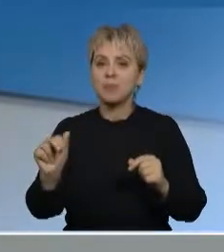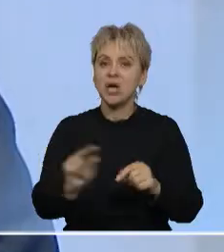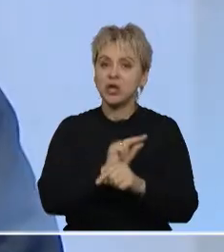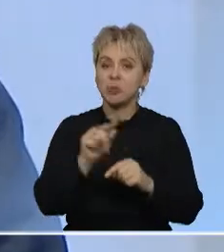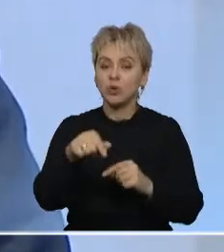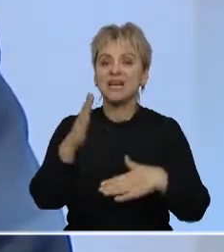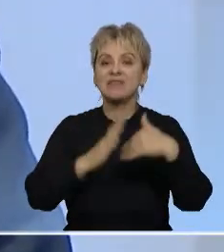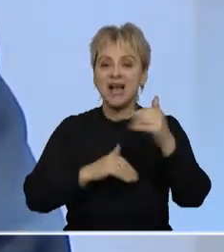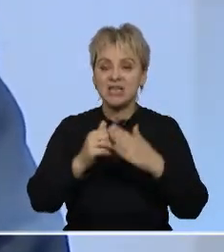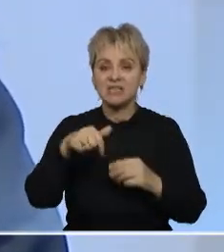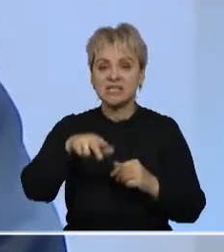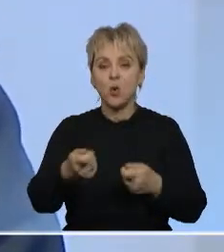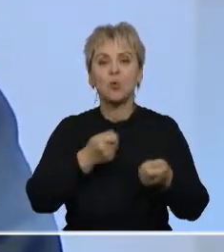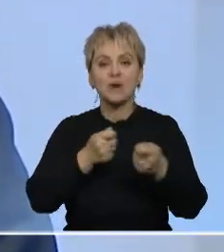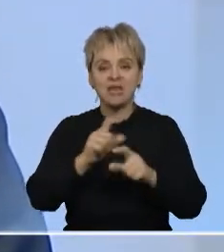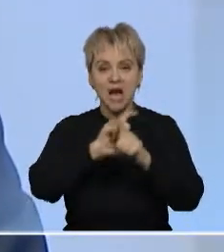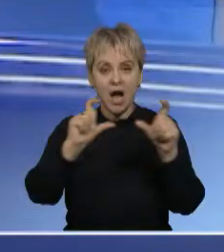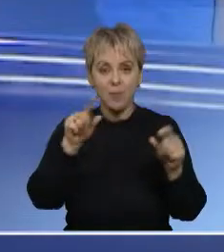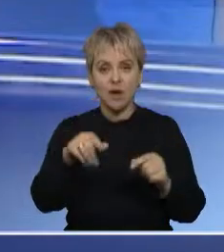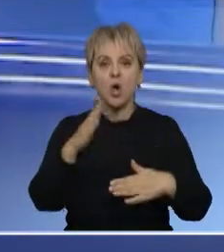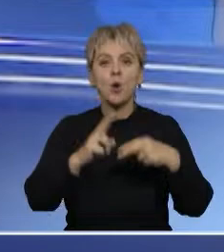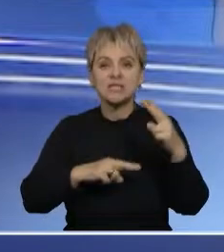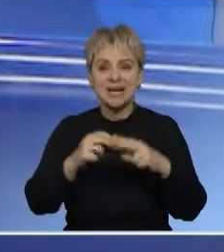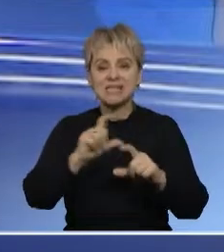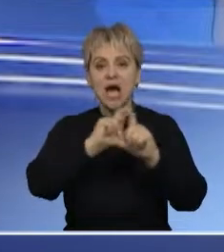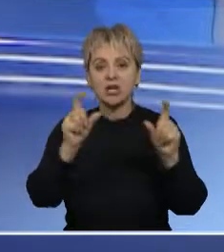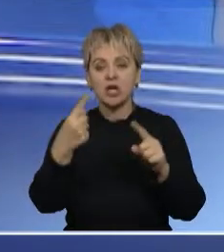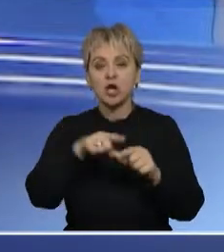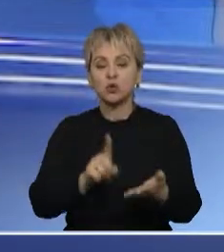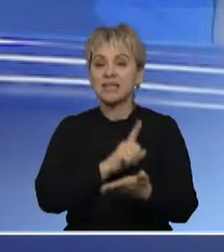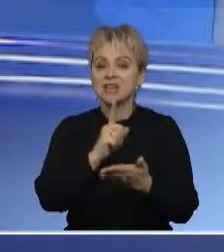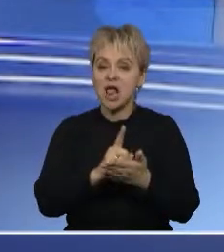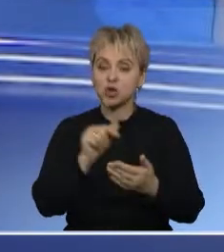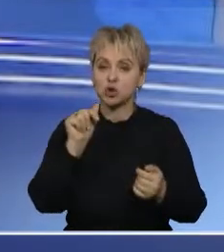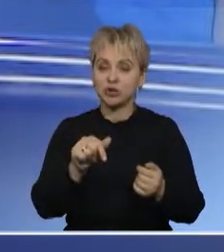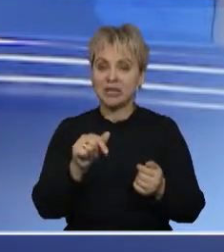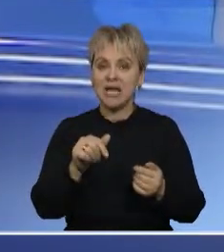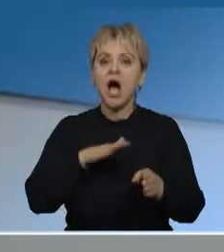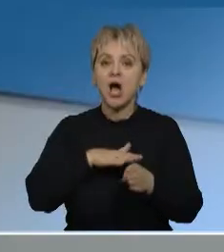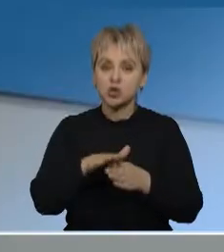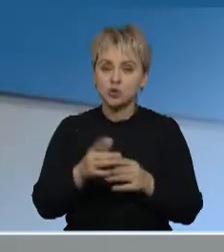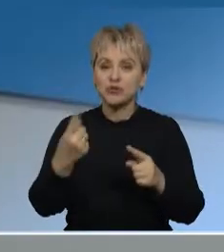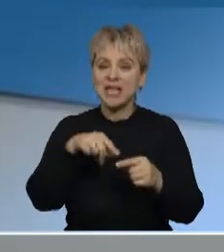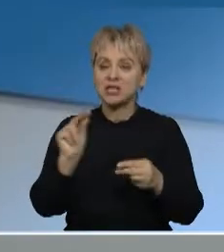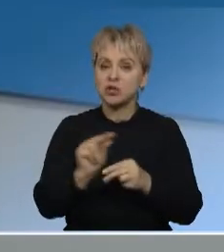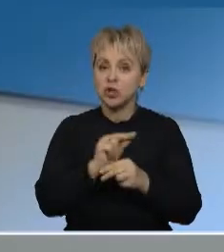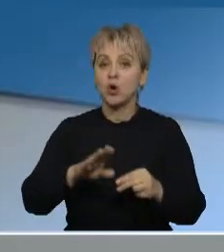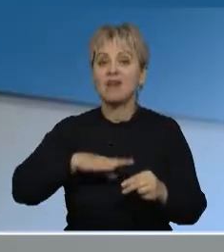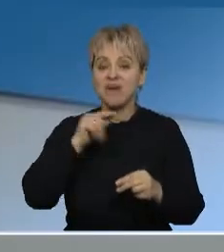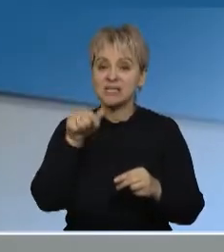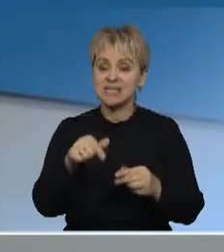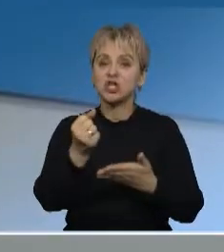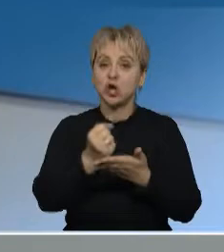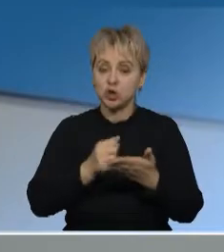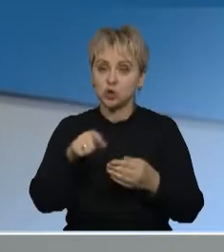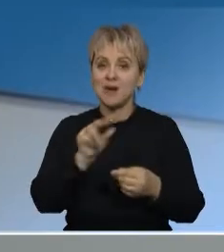и квалифицированные управляющие компании, и подрядные организации, которые должны осуществлять этот ремонт. Хватит ли этих